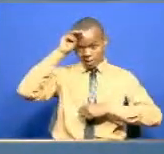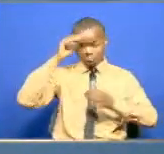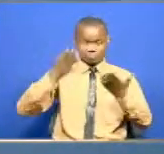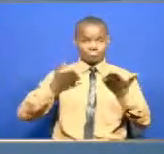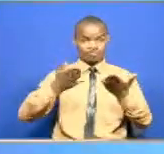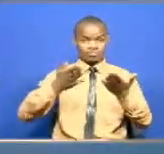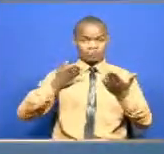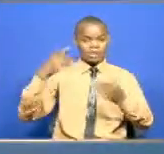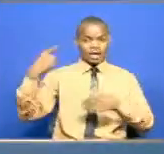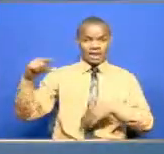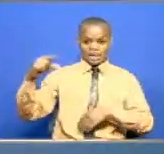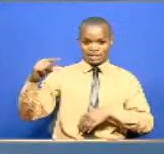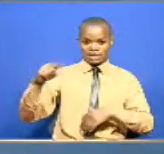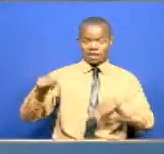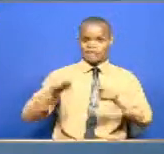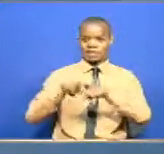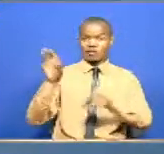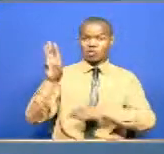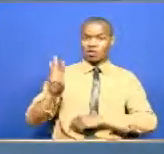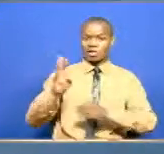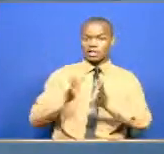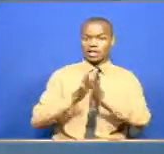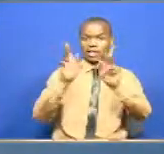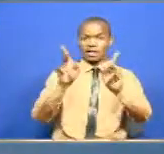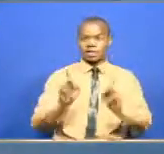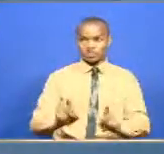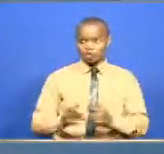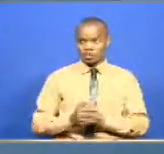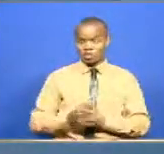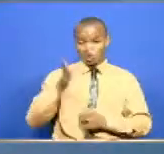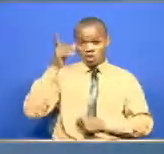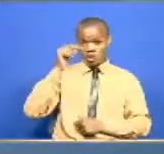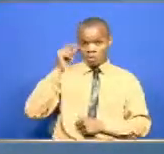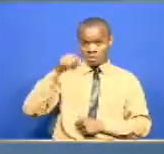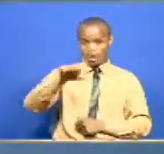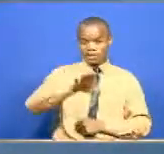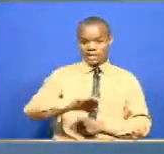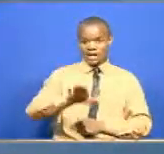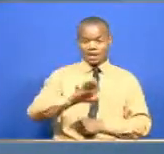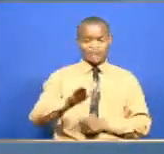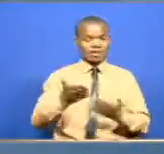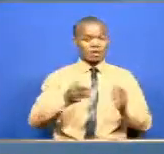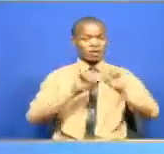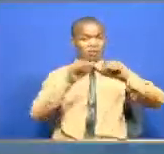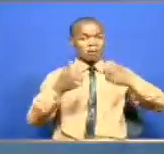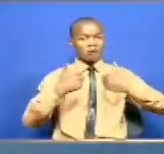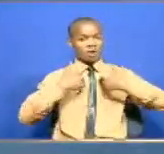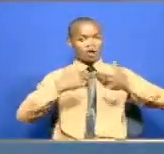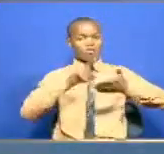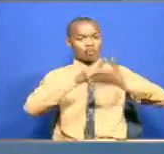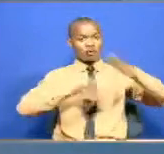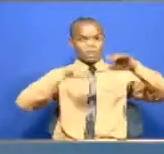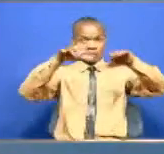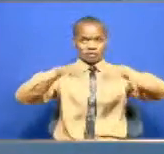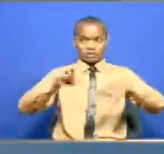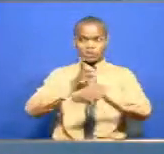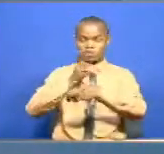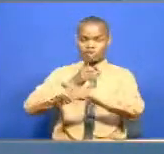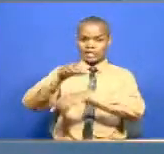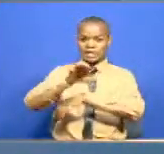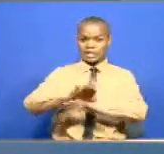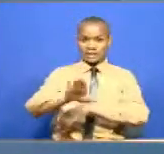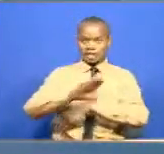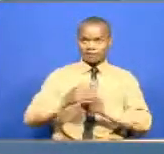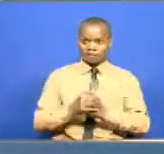Wajia na vile vile katika maeneo ya Kisumu. Mwambao wa pwani vile vile kuna tarajiwa kuwa na rasharasha za mvua katika sehemu chache.